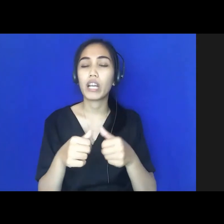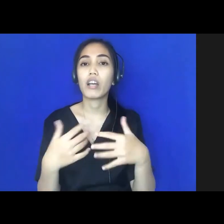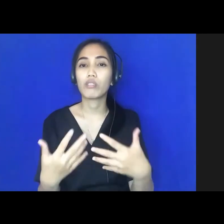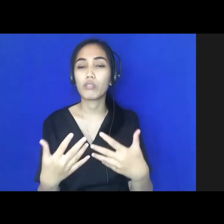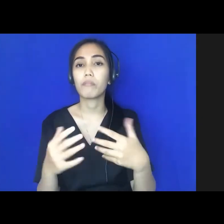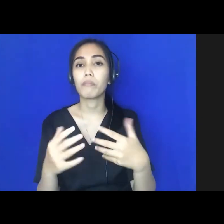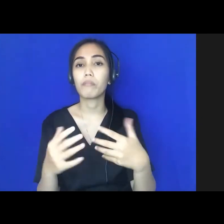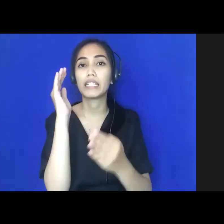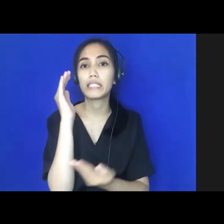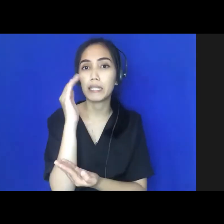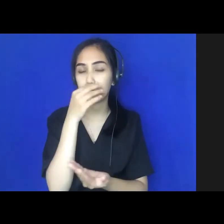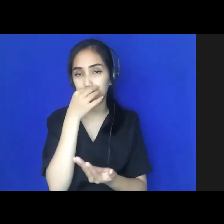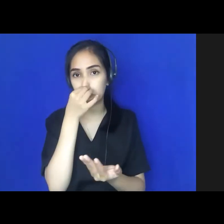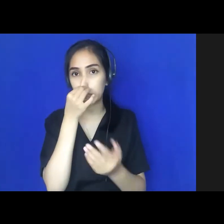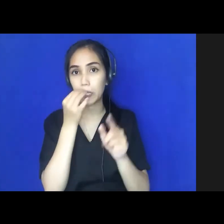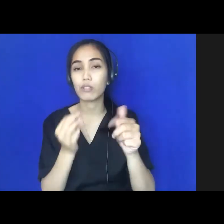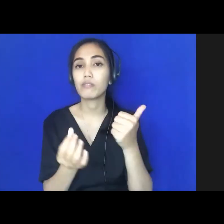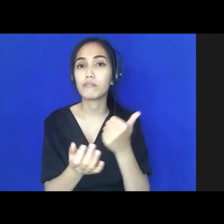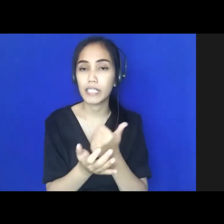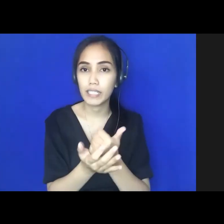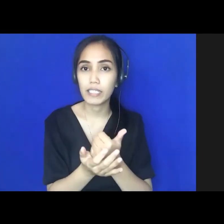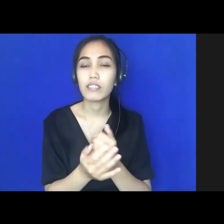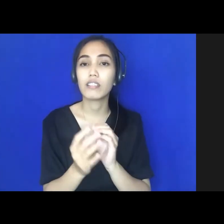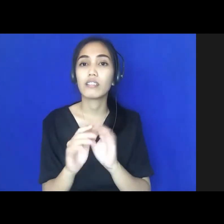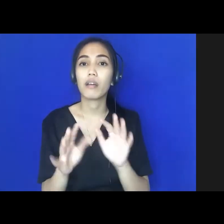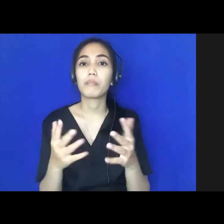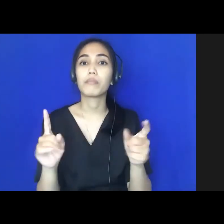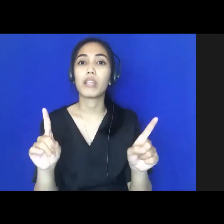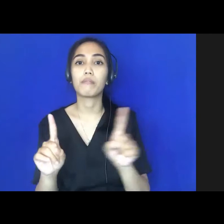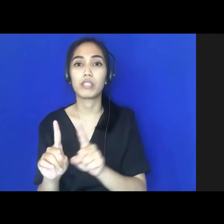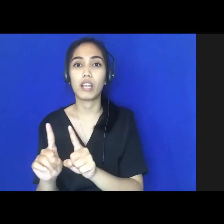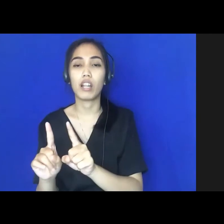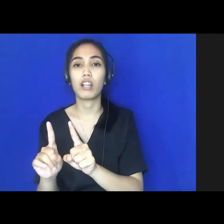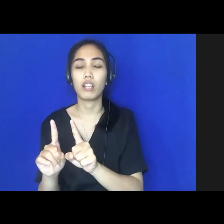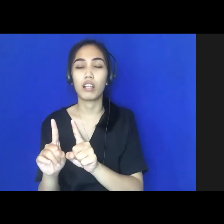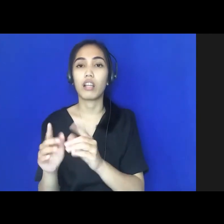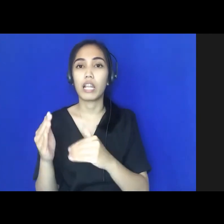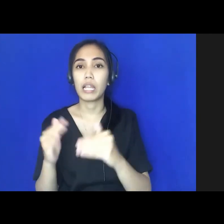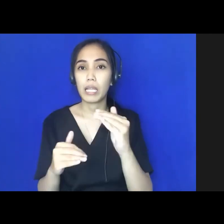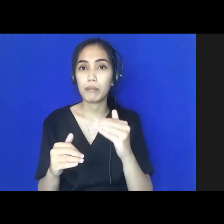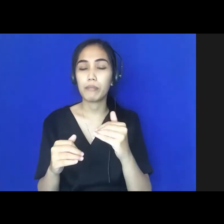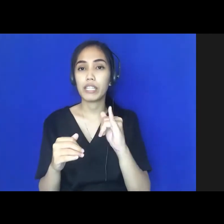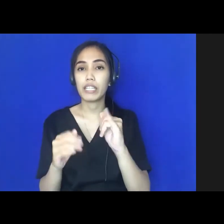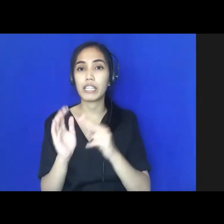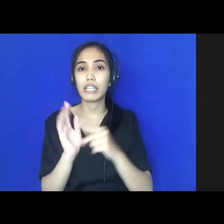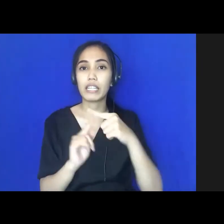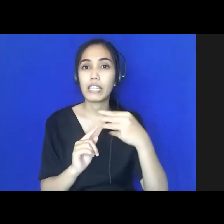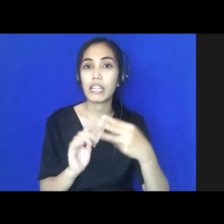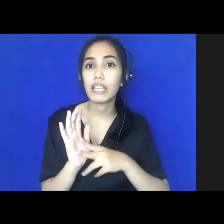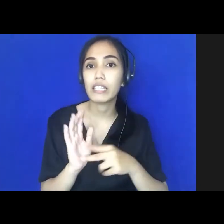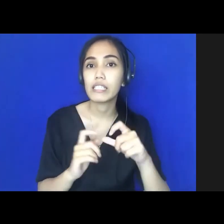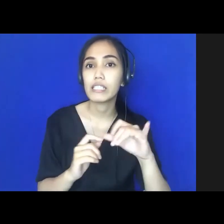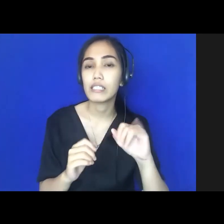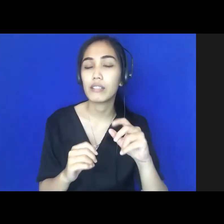dari aspek yang paling krusial di situ. Kemudian juga pendampingan yang lebih intensif kepada ibu hamil